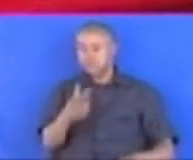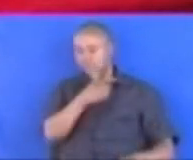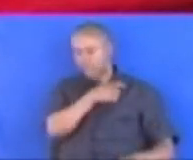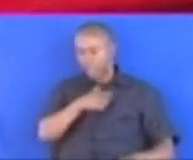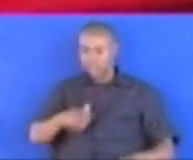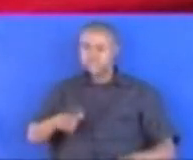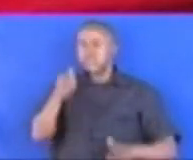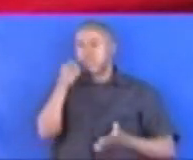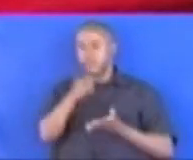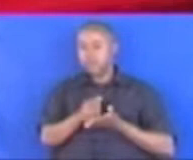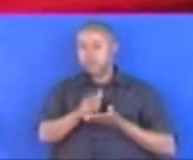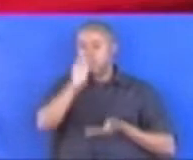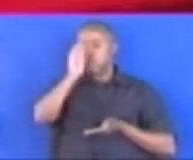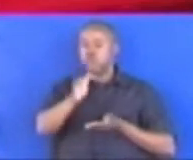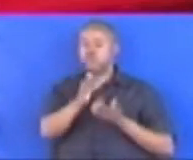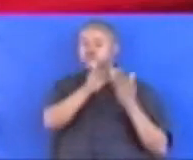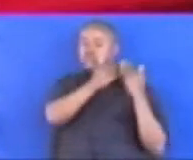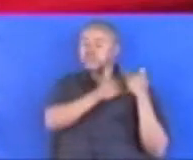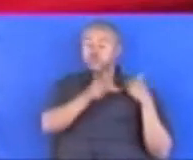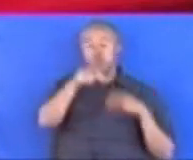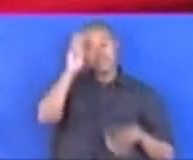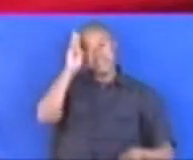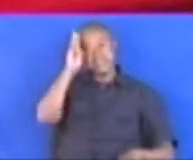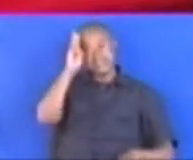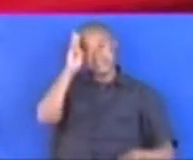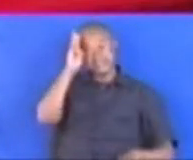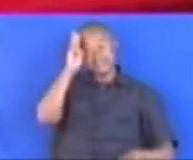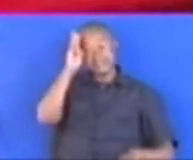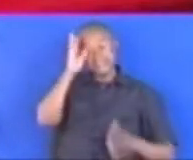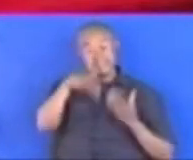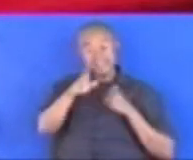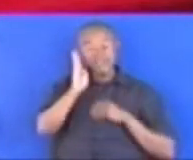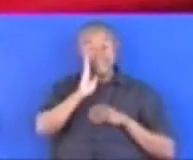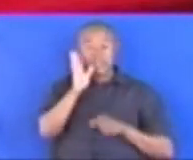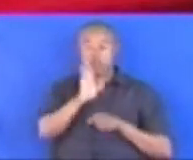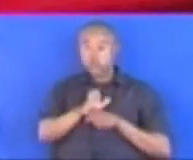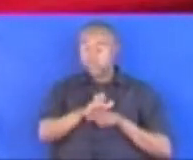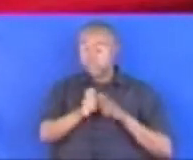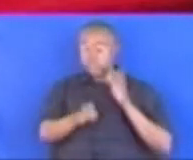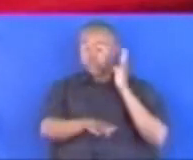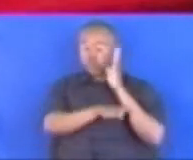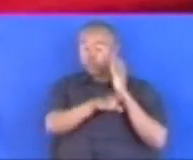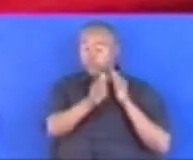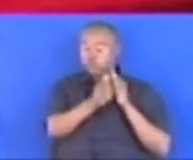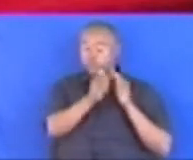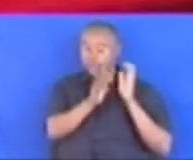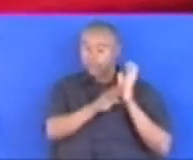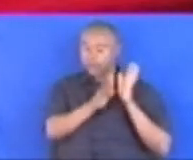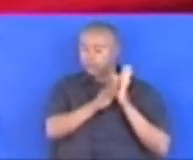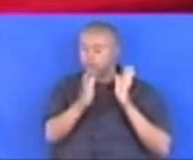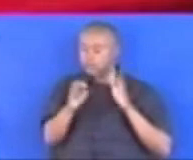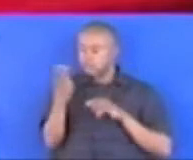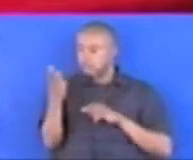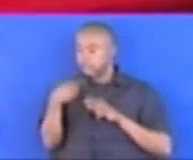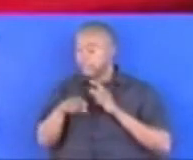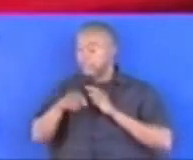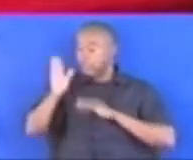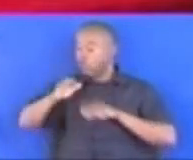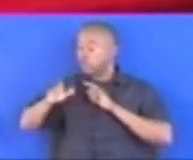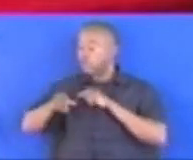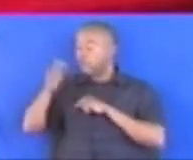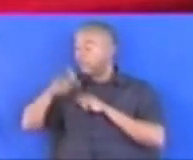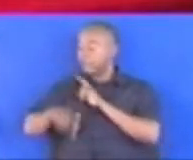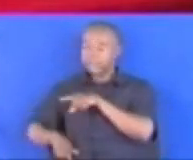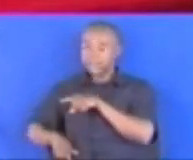ameamua kupunguza mzigo wa wazazi, hasa ikizingatiwa kuwa vijana wengi wenye umri wa miaka 18 kwa utamaduni au